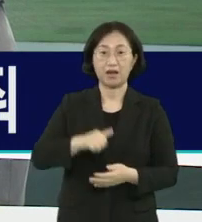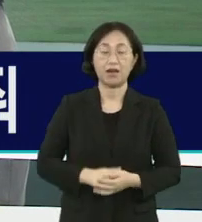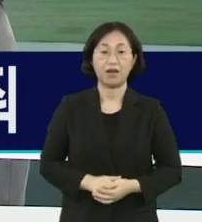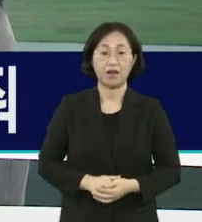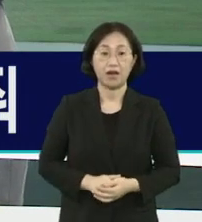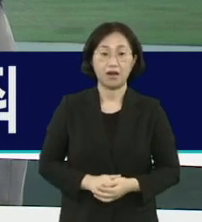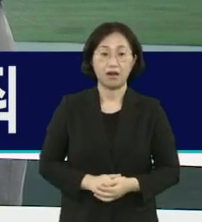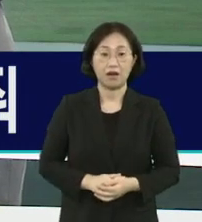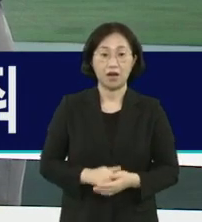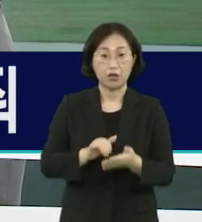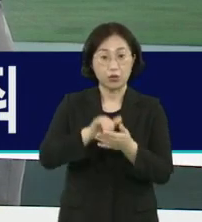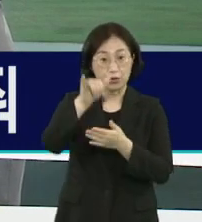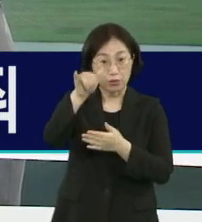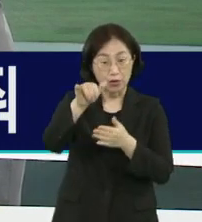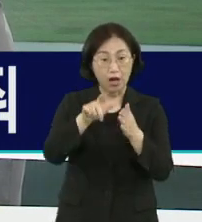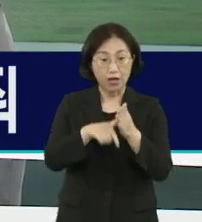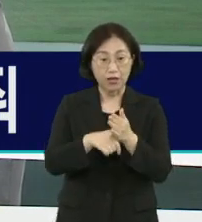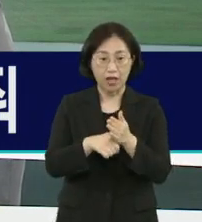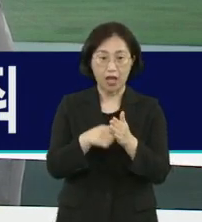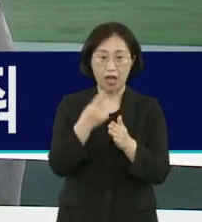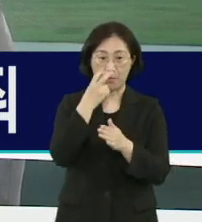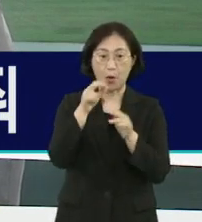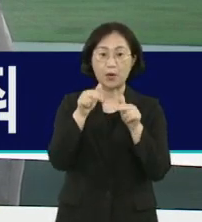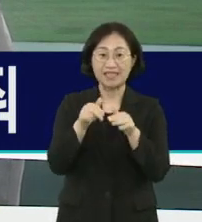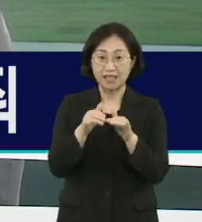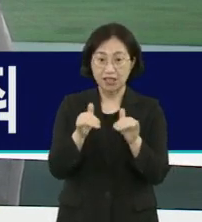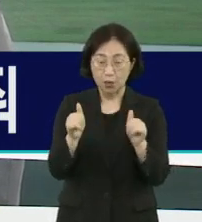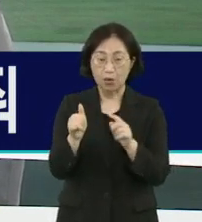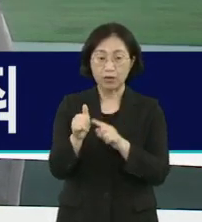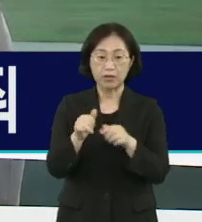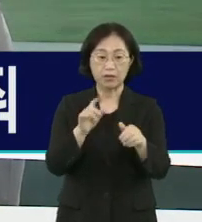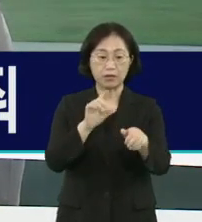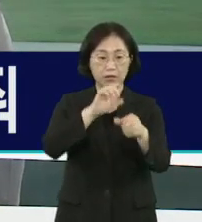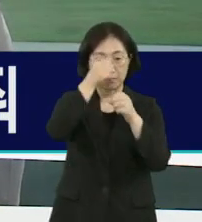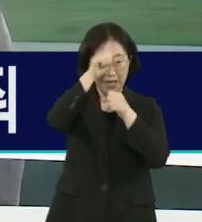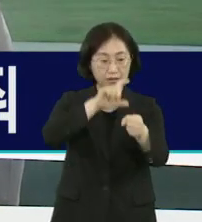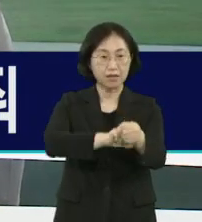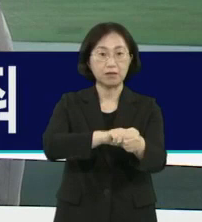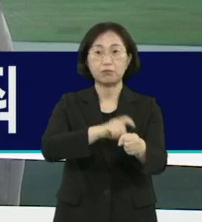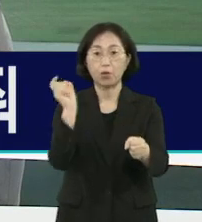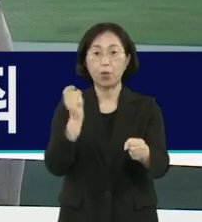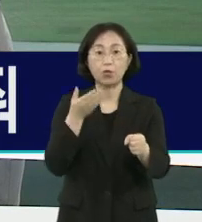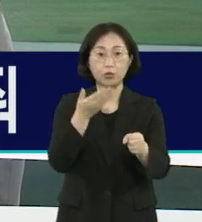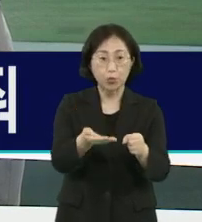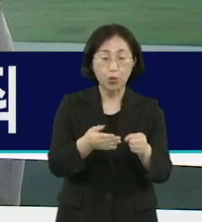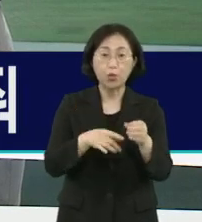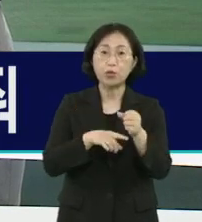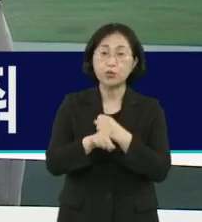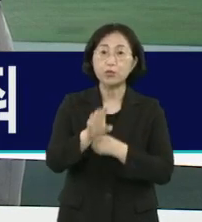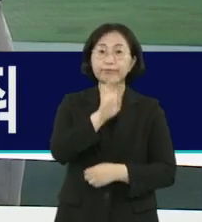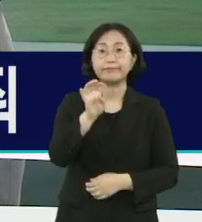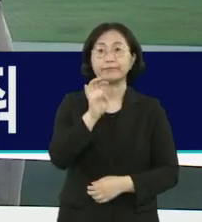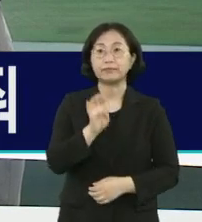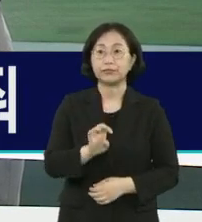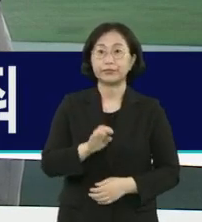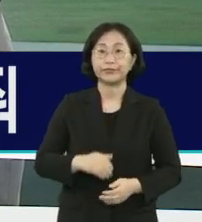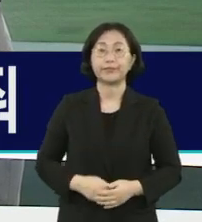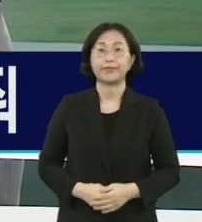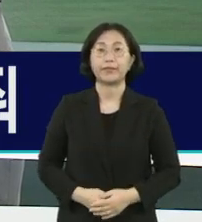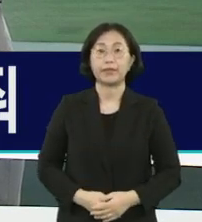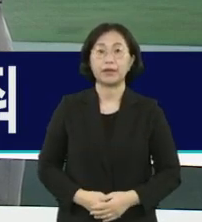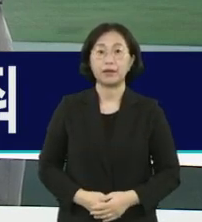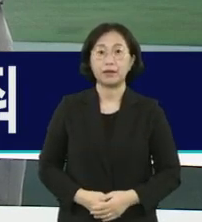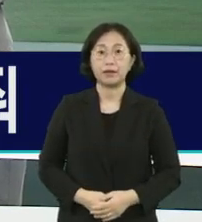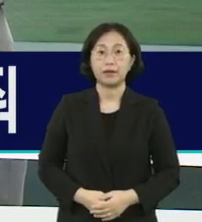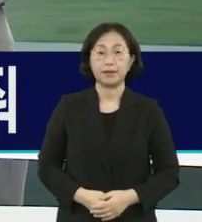밝혀졌는데요. 출국 과정에서 보호관찰소 직원이 전자발찌를 풀어준 걸로 확인됐습니다. 어떻게 된 일인지 조혜영 기자의 단독